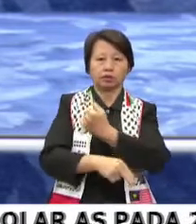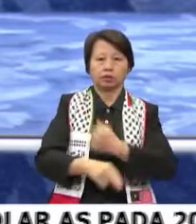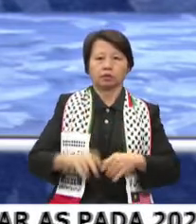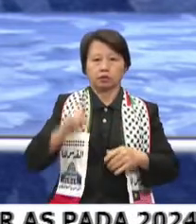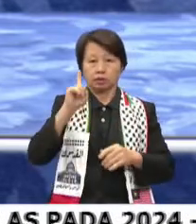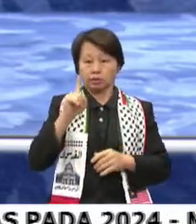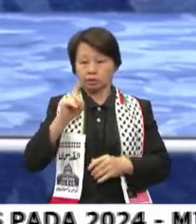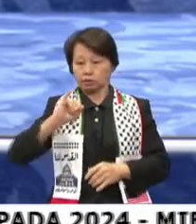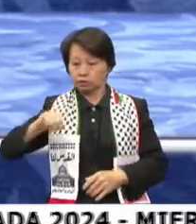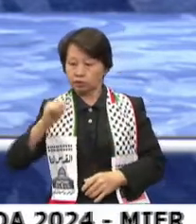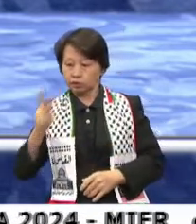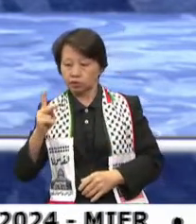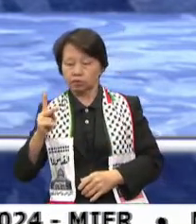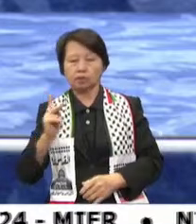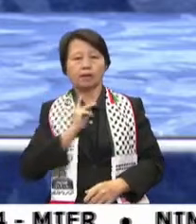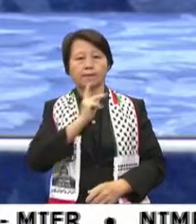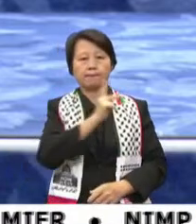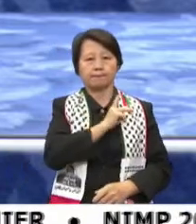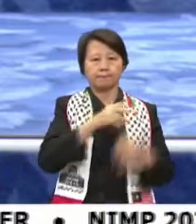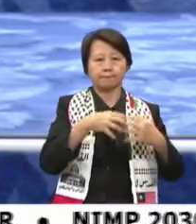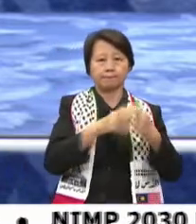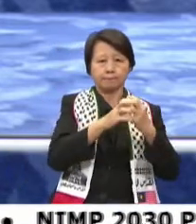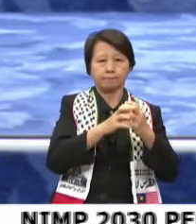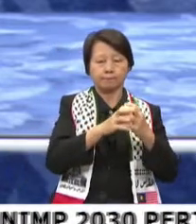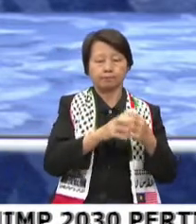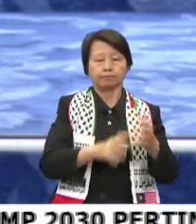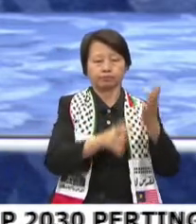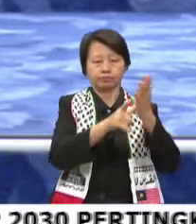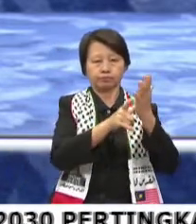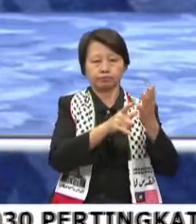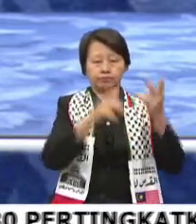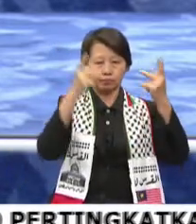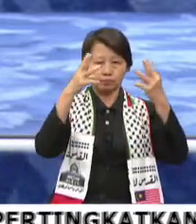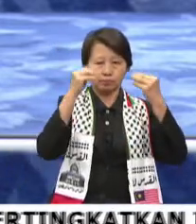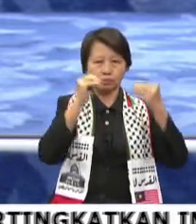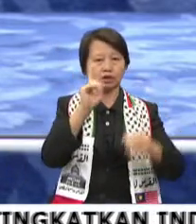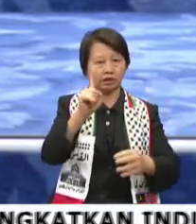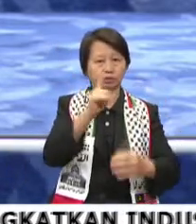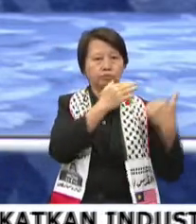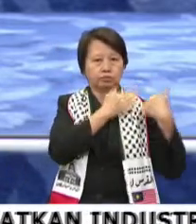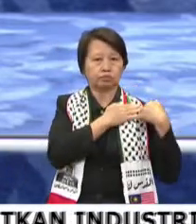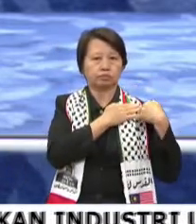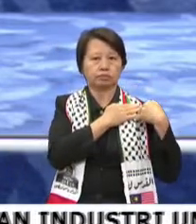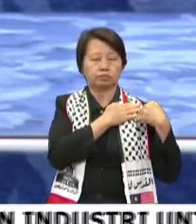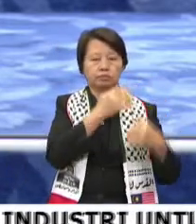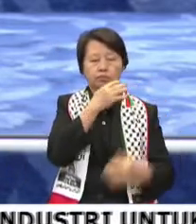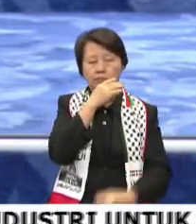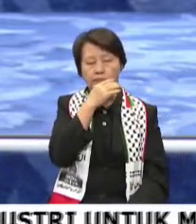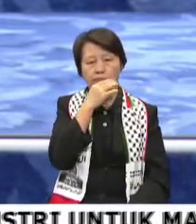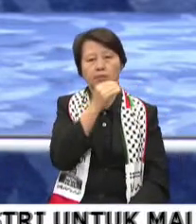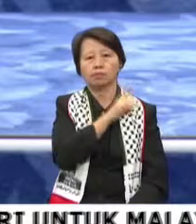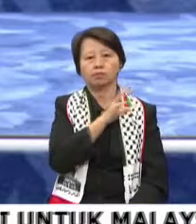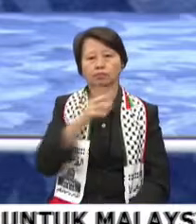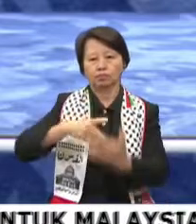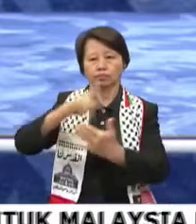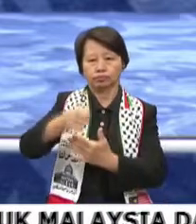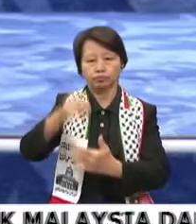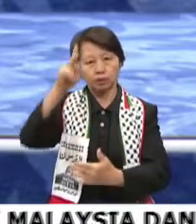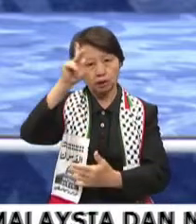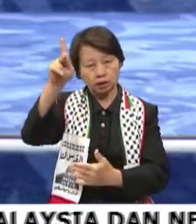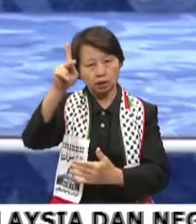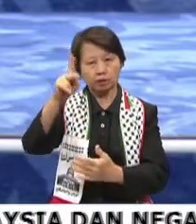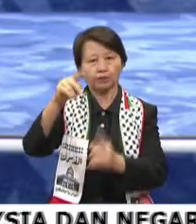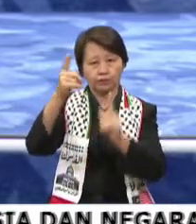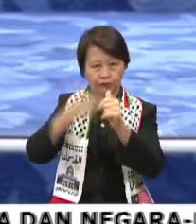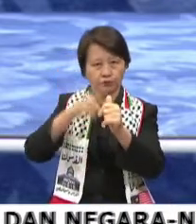jawatankuasa kabinet yang telah pengerusikan oleh timbalan Perdana Menteri sat projek Kelantan memang diberi